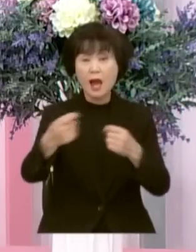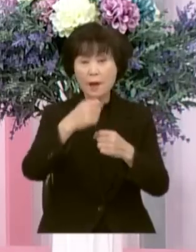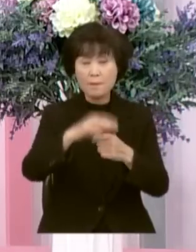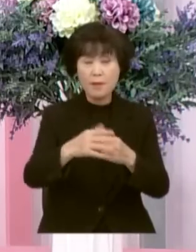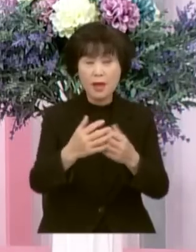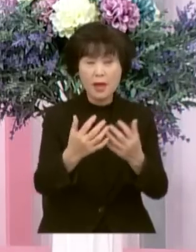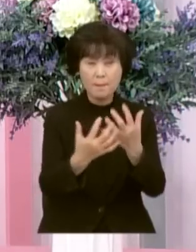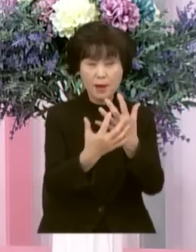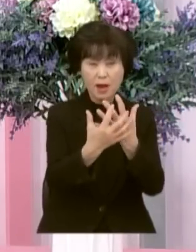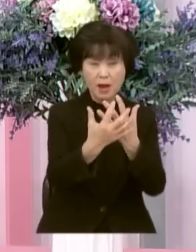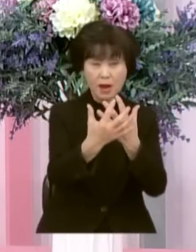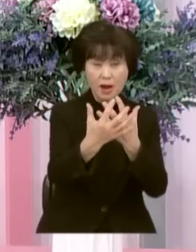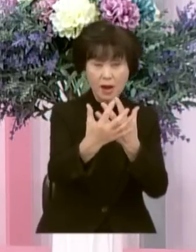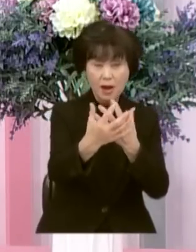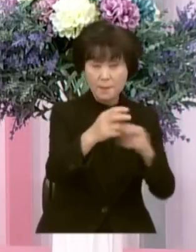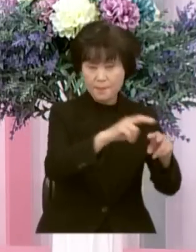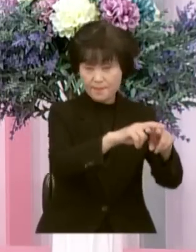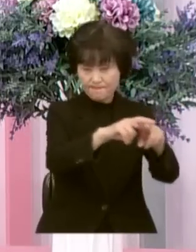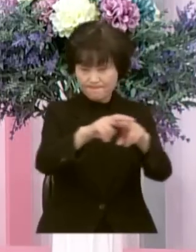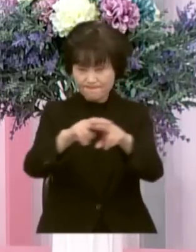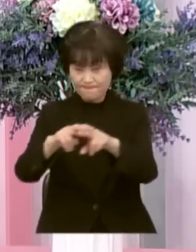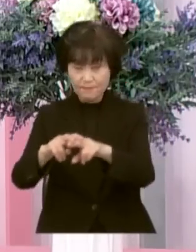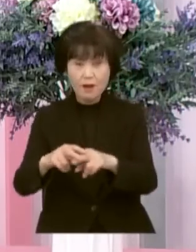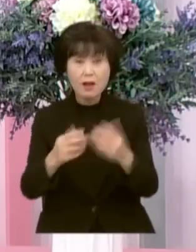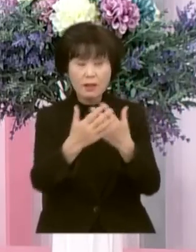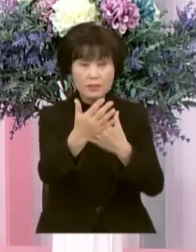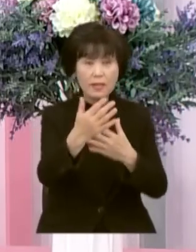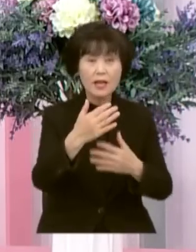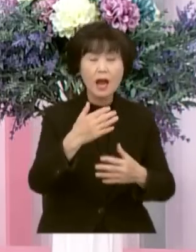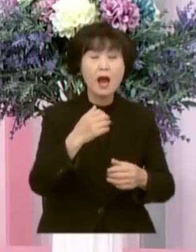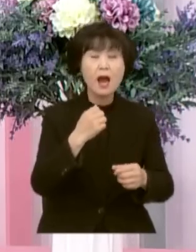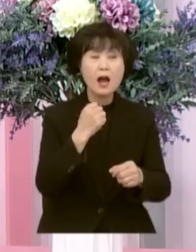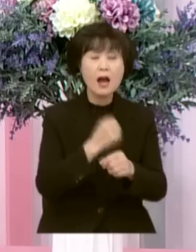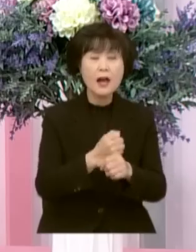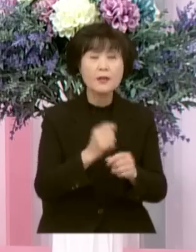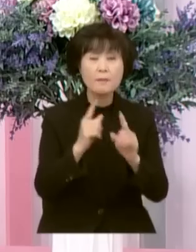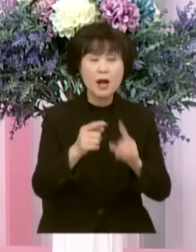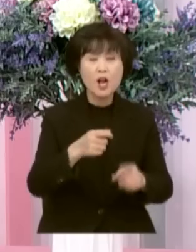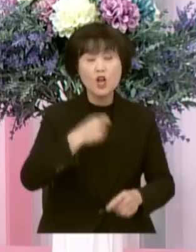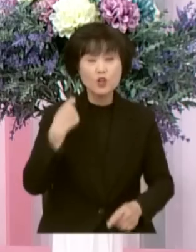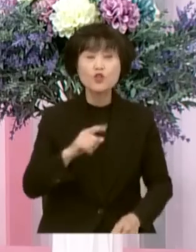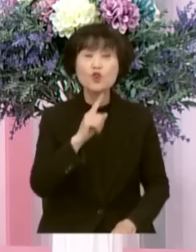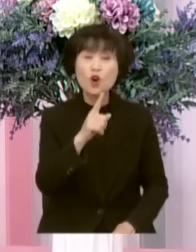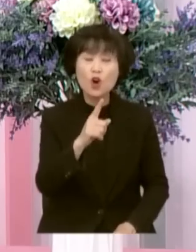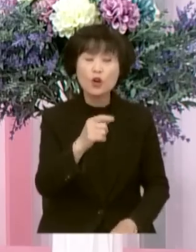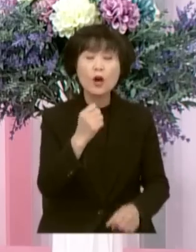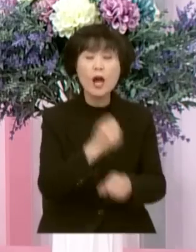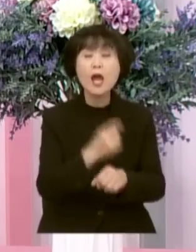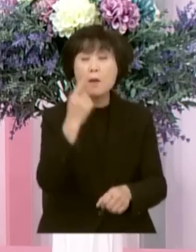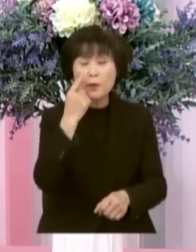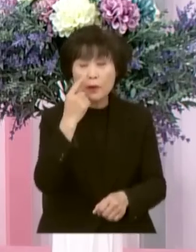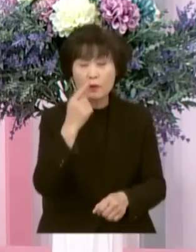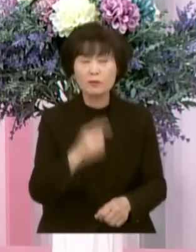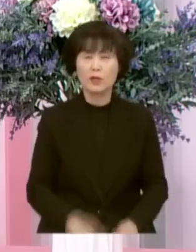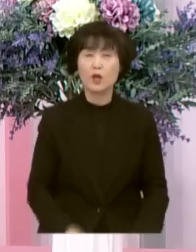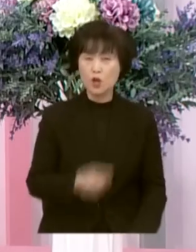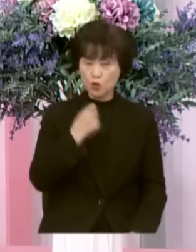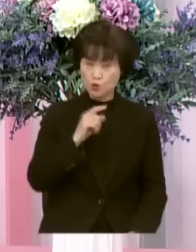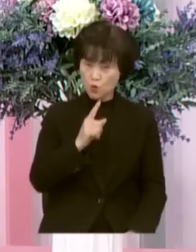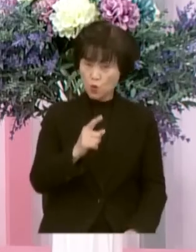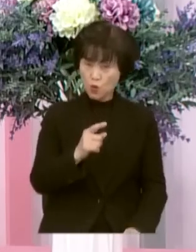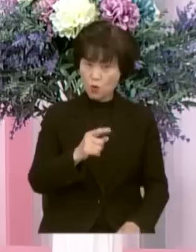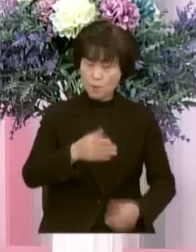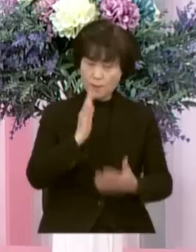있었는데 이분들한테 제가 한 얘기를 중국어로 해오시죠? 이랬어요. 제가 중국어로 뭐라고 했어요.